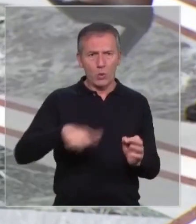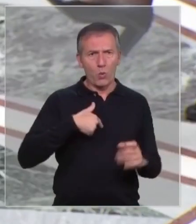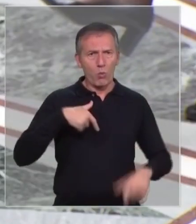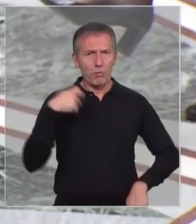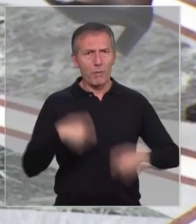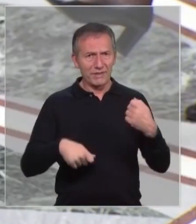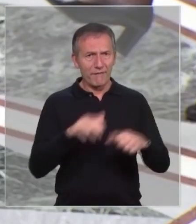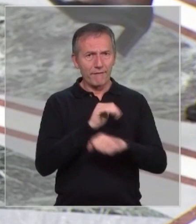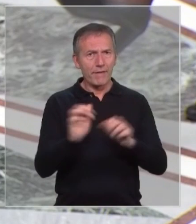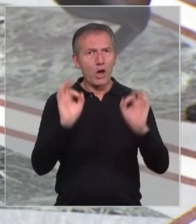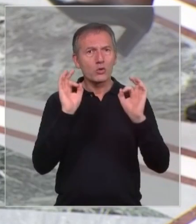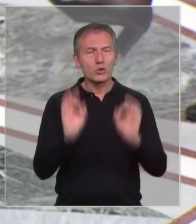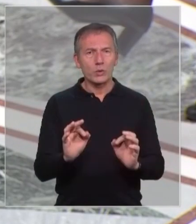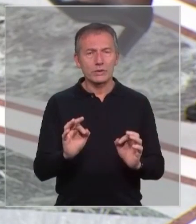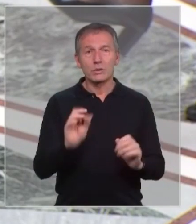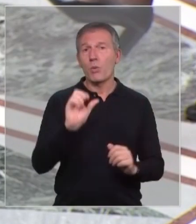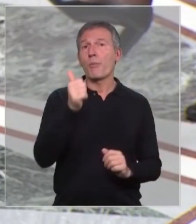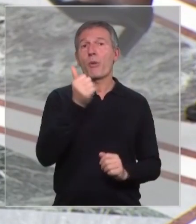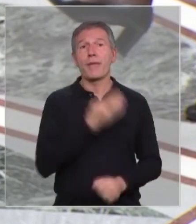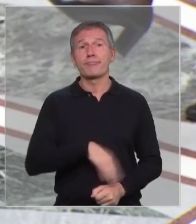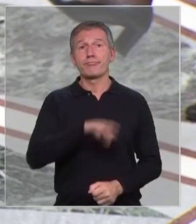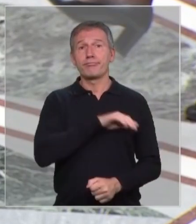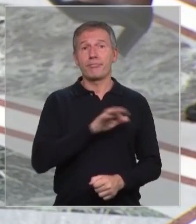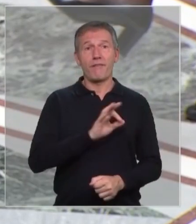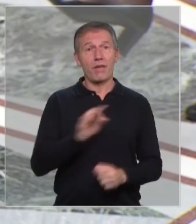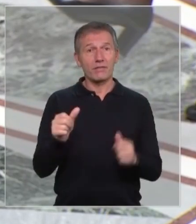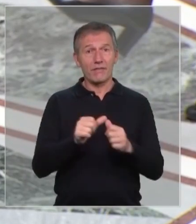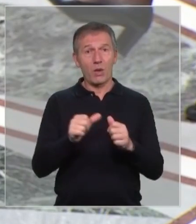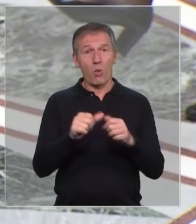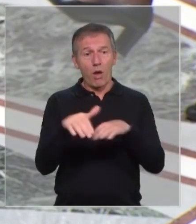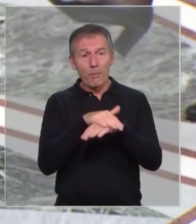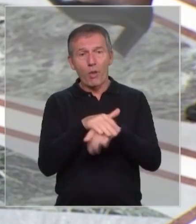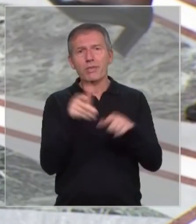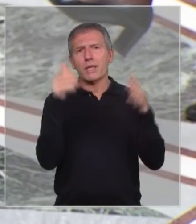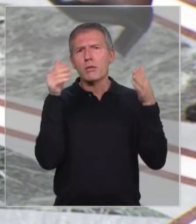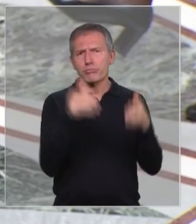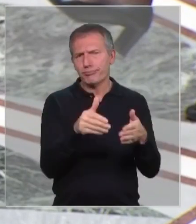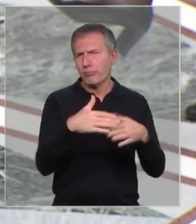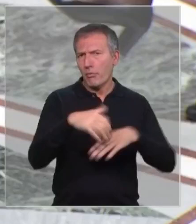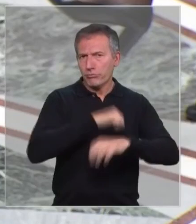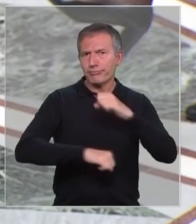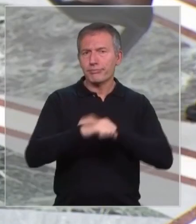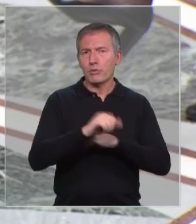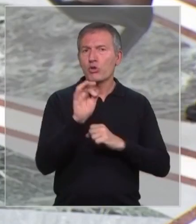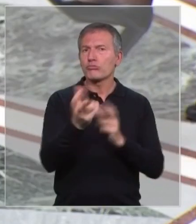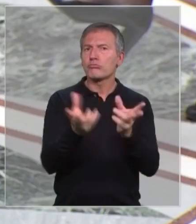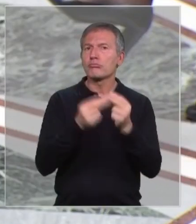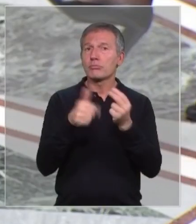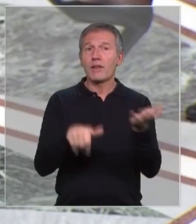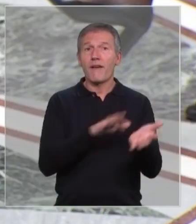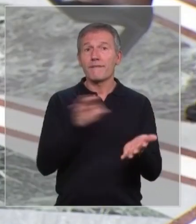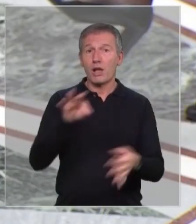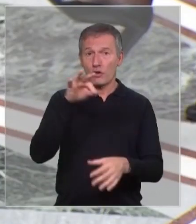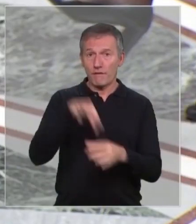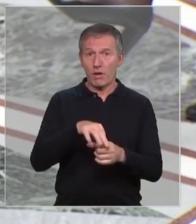diplomatie. C'est d'abord en responsabilité que la France agit au plan politique. Vous l'avez rappelé, la France a voté